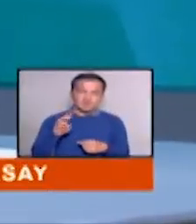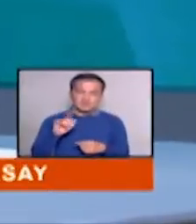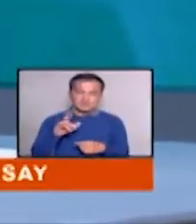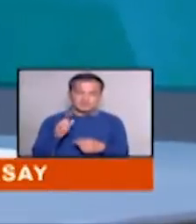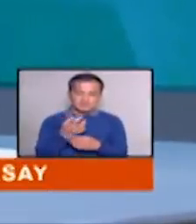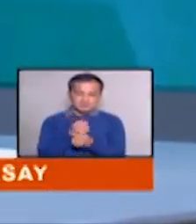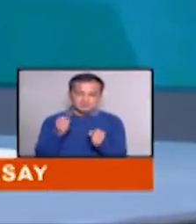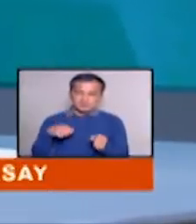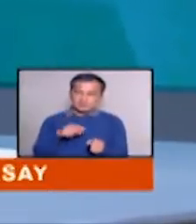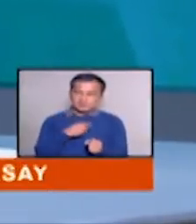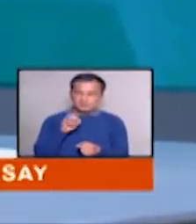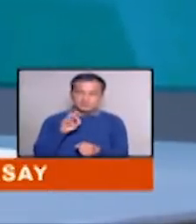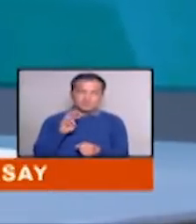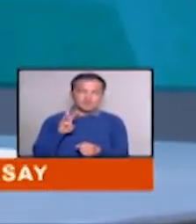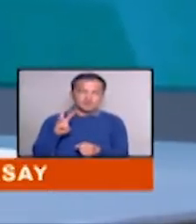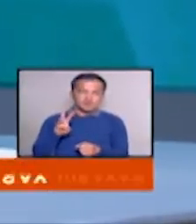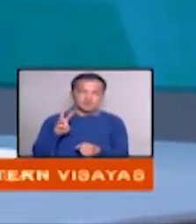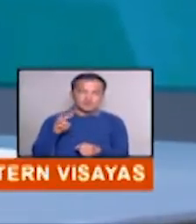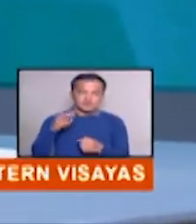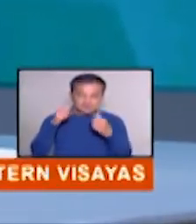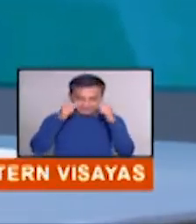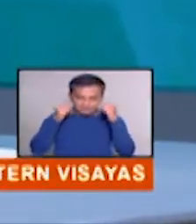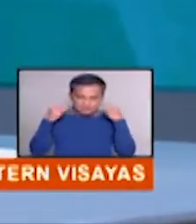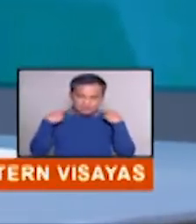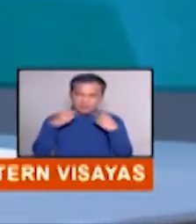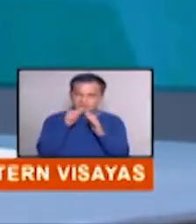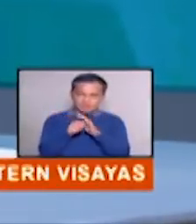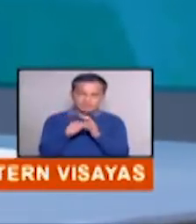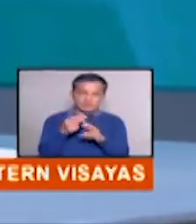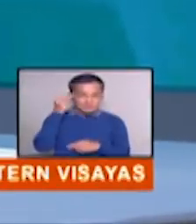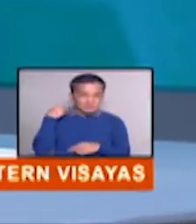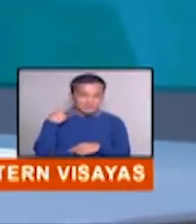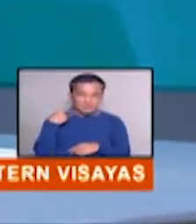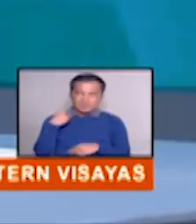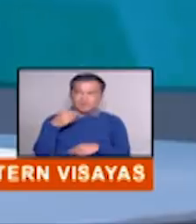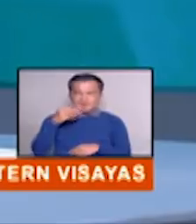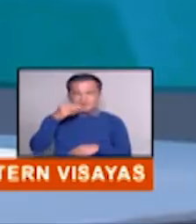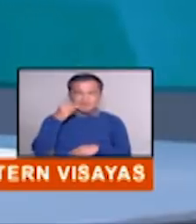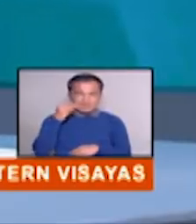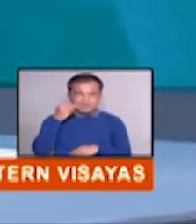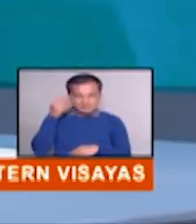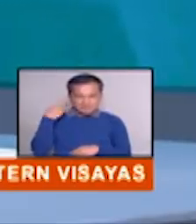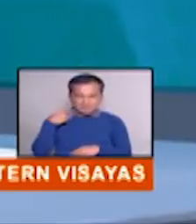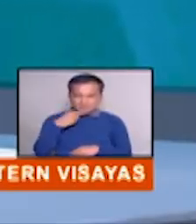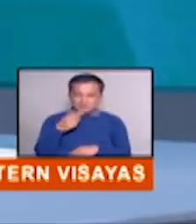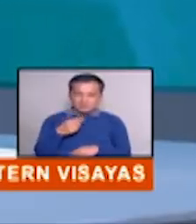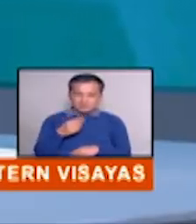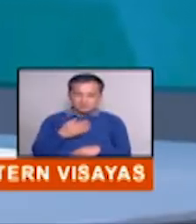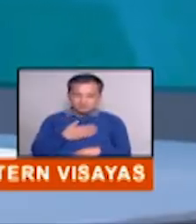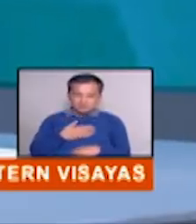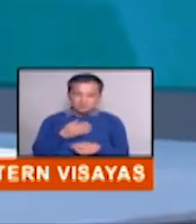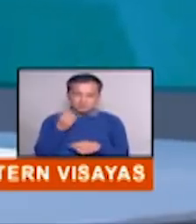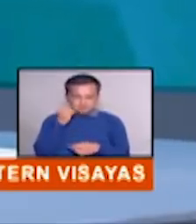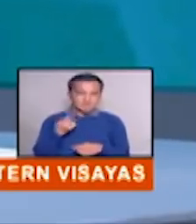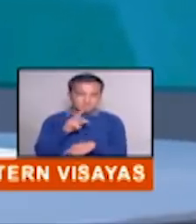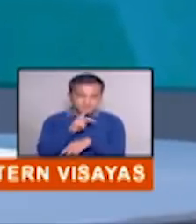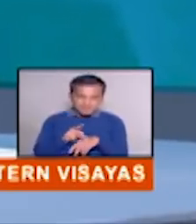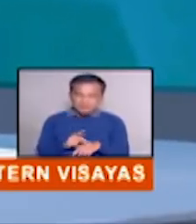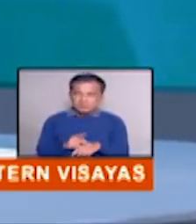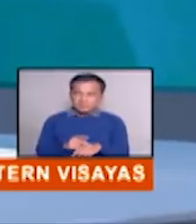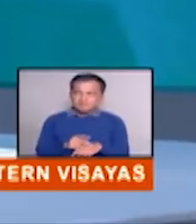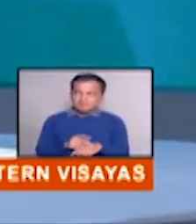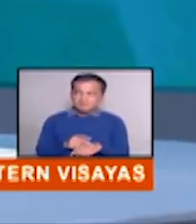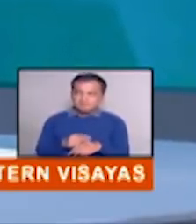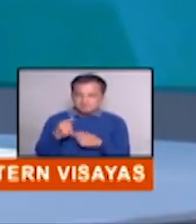Nagpapareskyo sa atin ang OFW sa Riyadh na itatago natin sa pangalang Maria. Hiling niya raw ng agarang pagpapauwi sa kanya dito sa Pilipinas. Tinangka